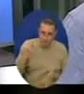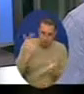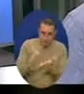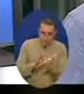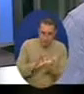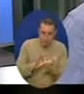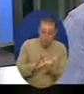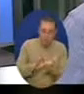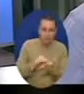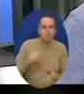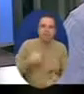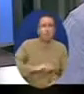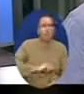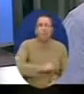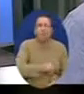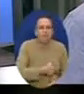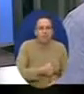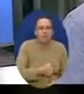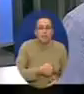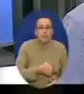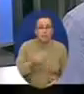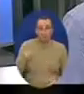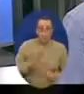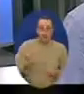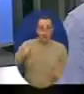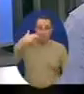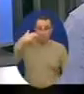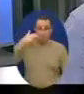הנקודה שהייתה לי כואבת הייתה השלט, בלי הטבות אין צפון.